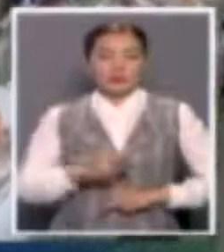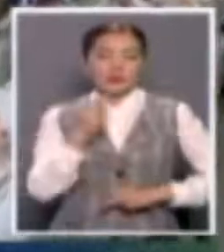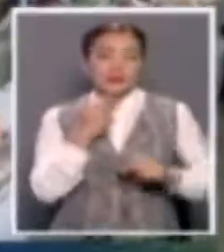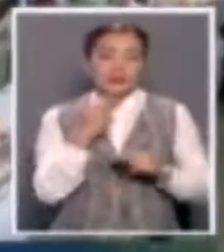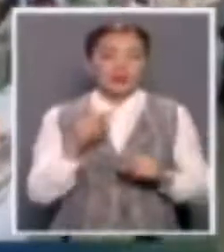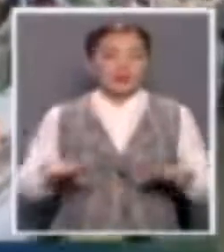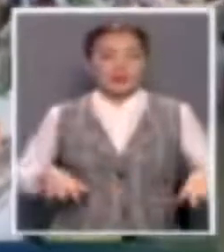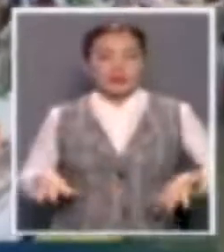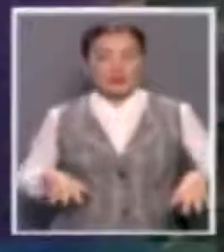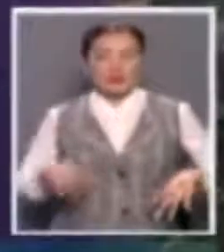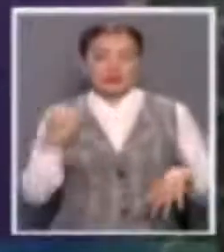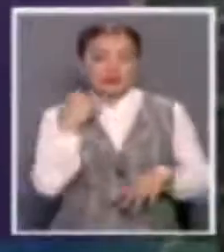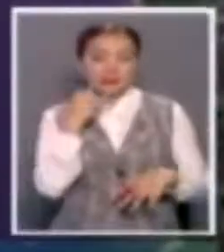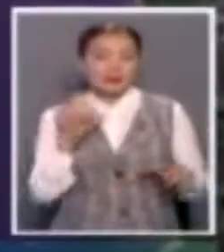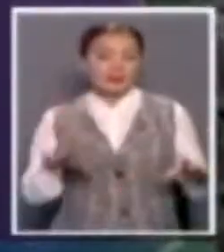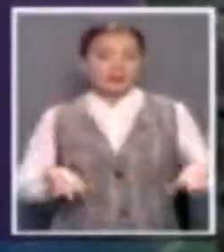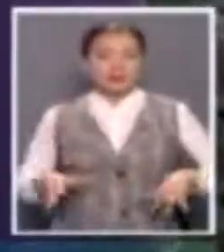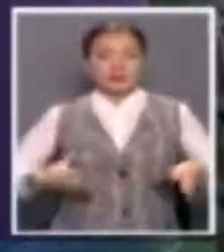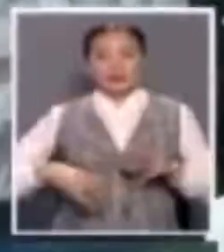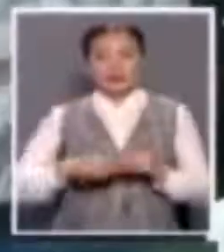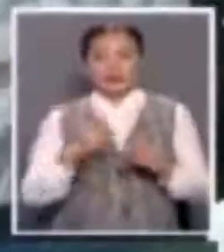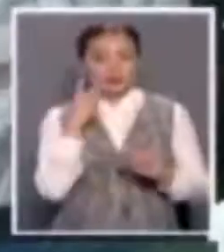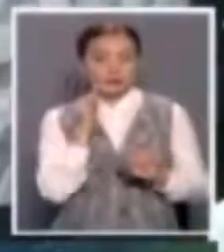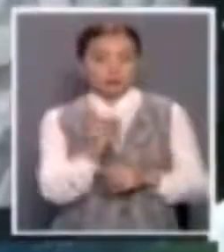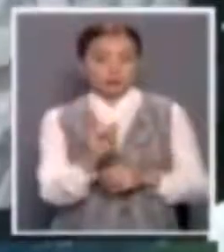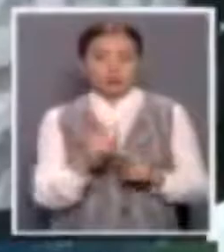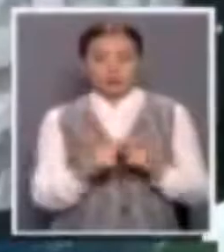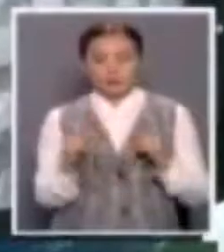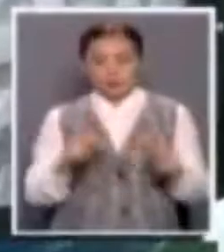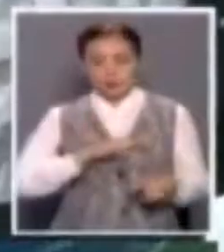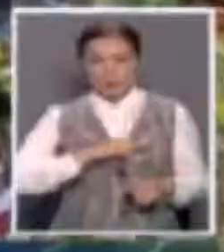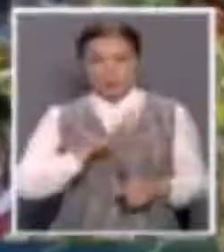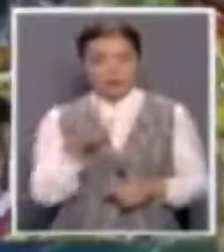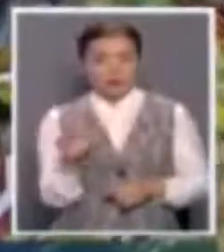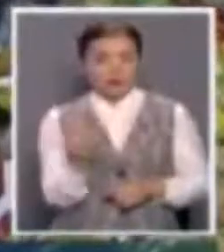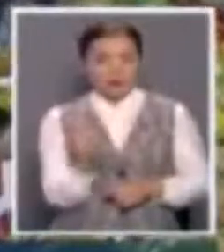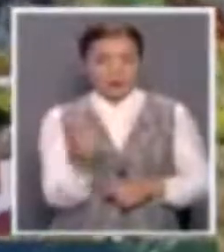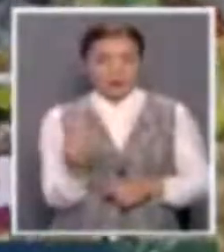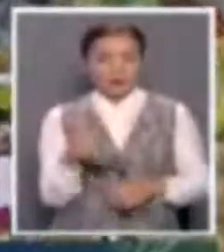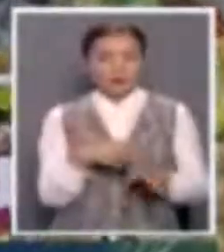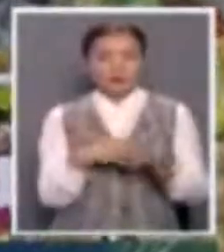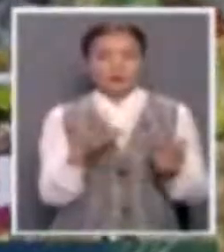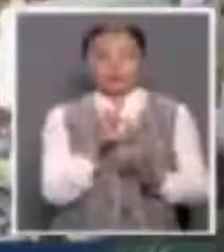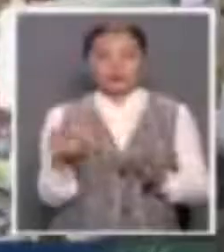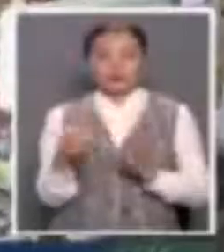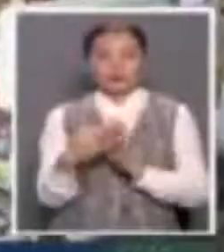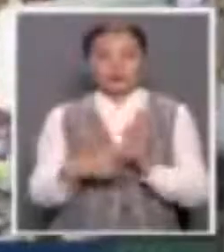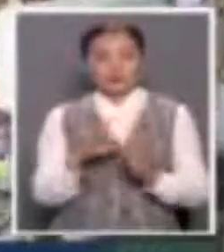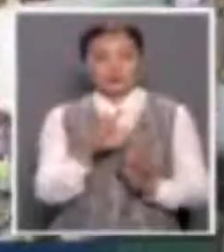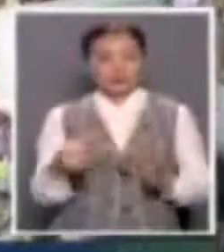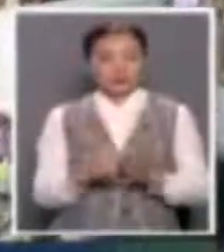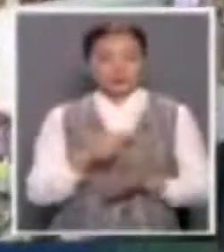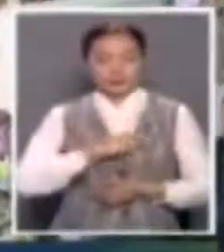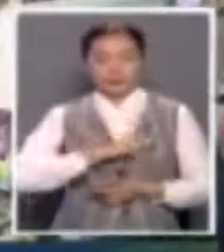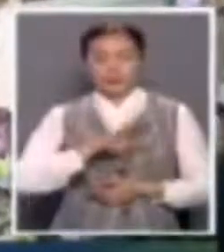және киім-кешек, ұсақ-түйек сататын базарлардың есігі сенбі ашық, демек жұмыс күндері сағат 9:00-ден 19:00-ге